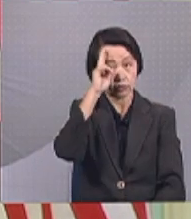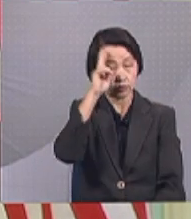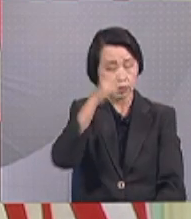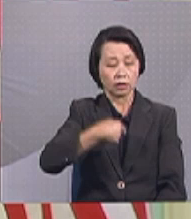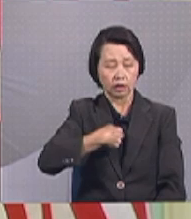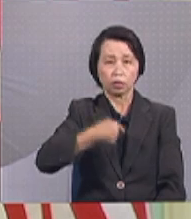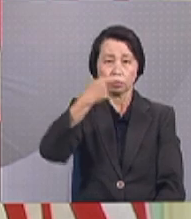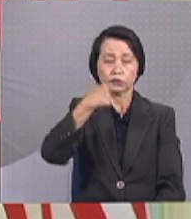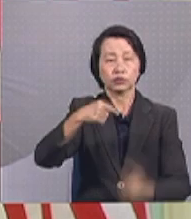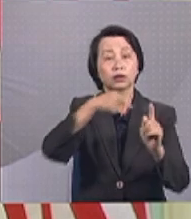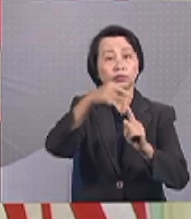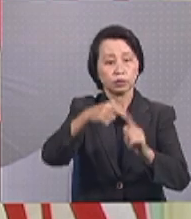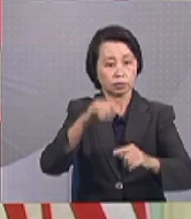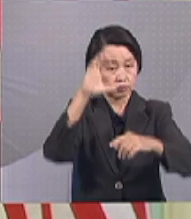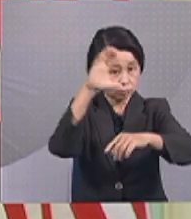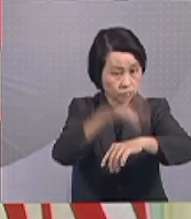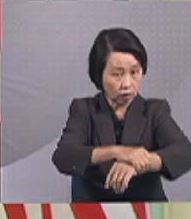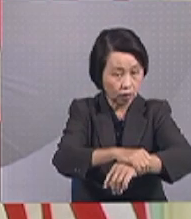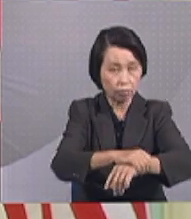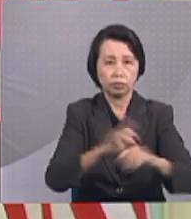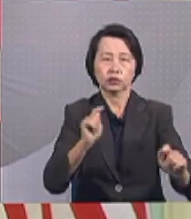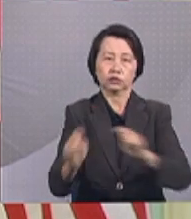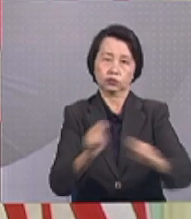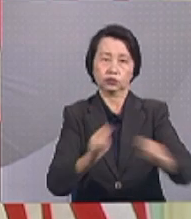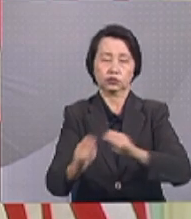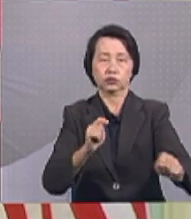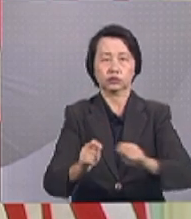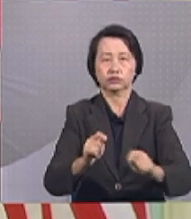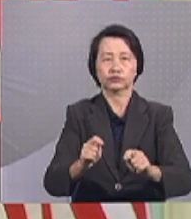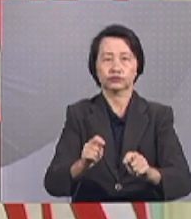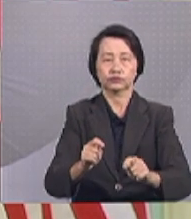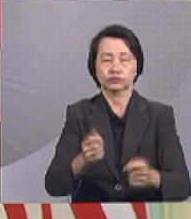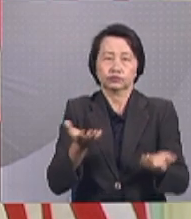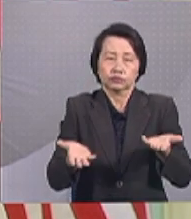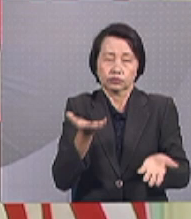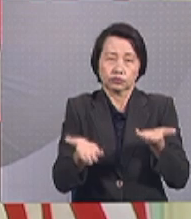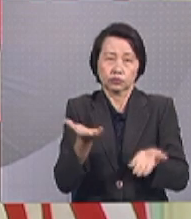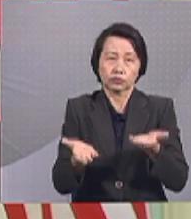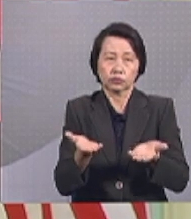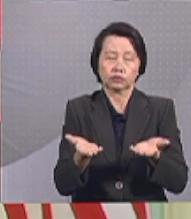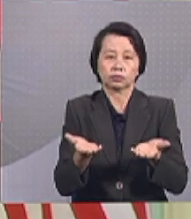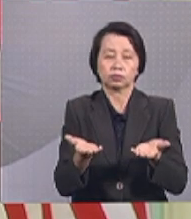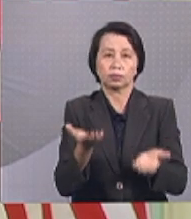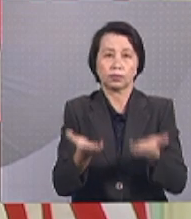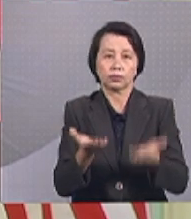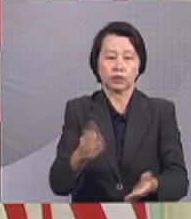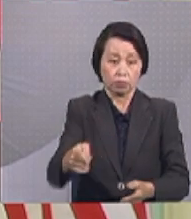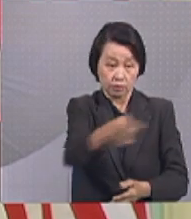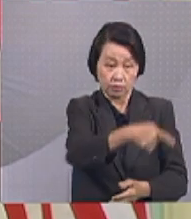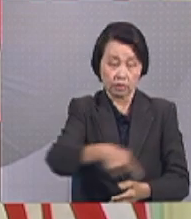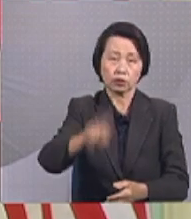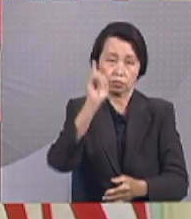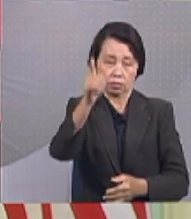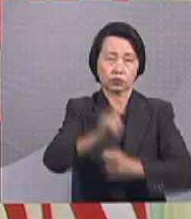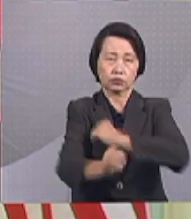sebutkan, apabila ditahan, tindakan mungkin mereka akan